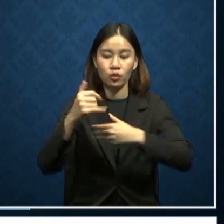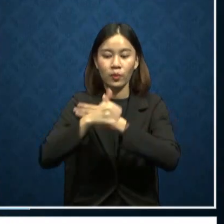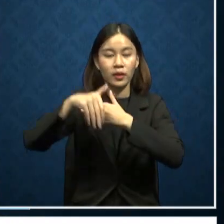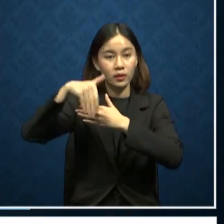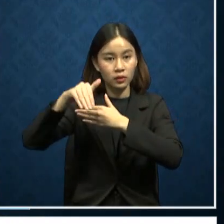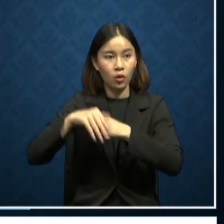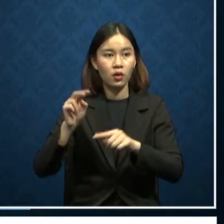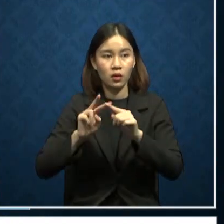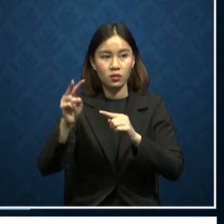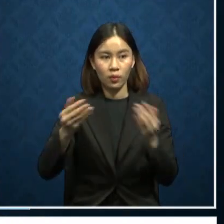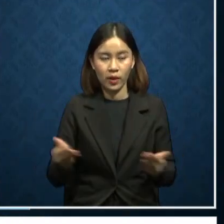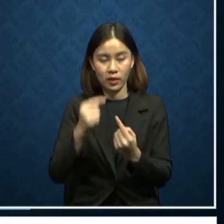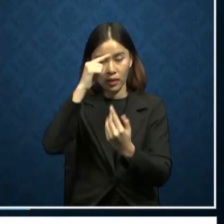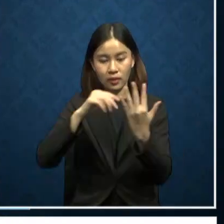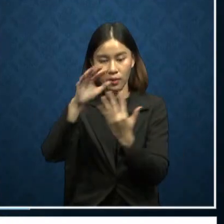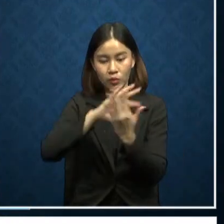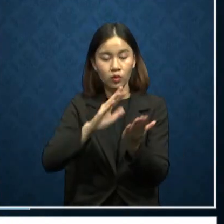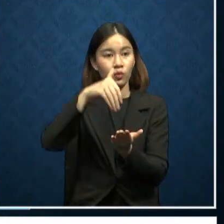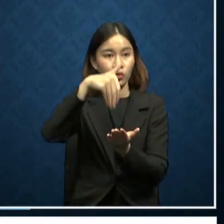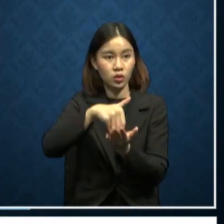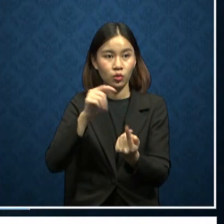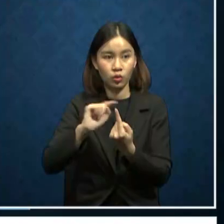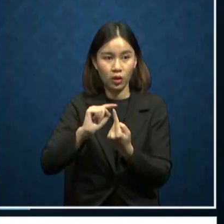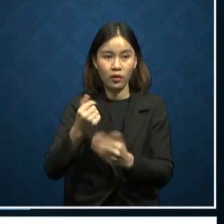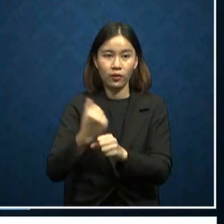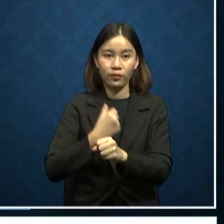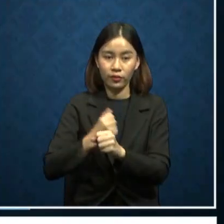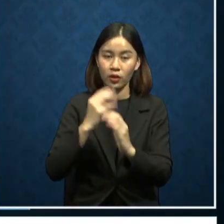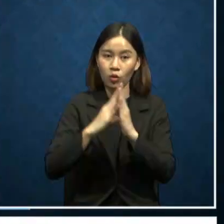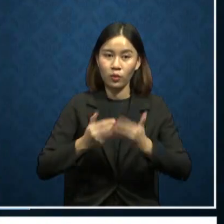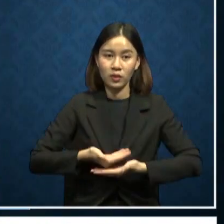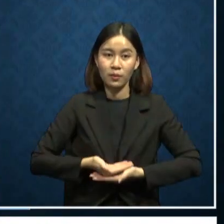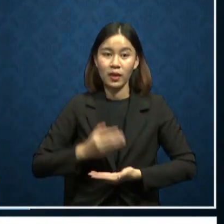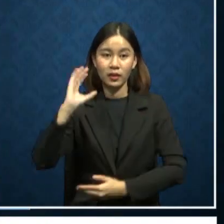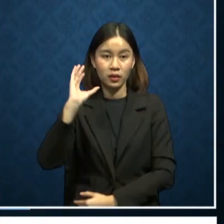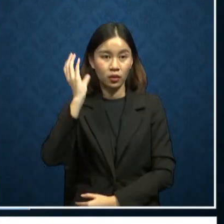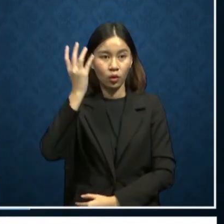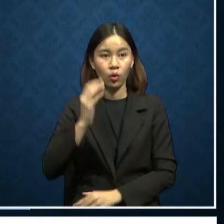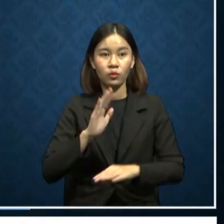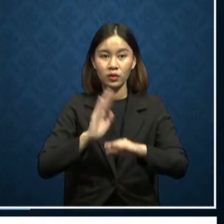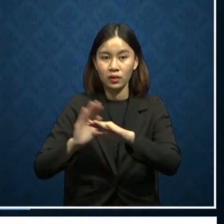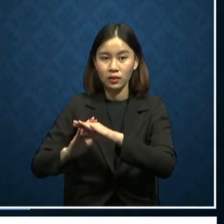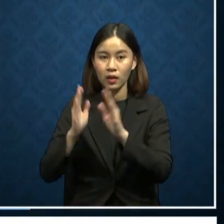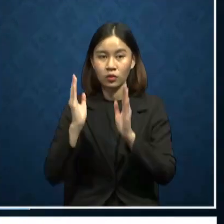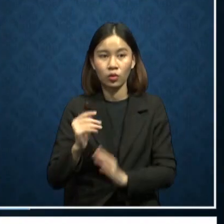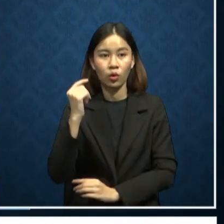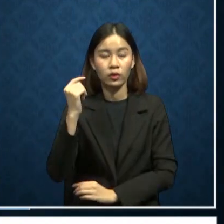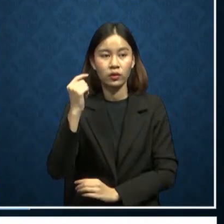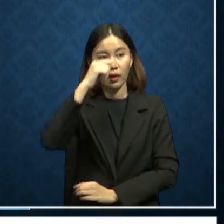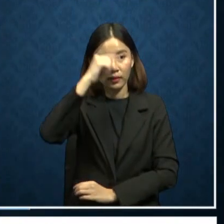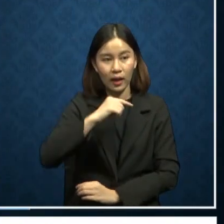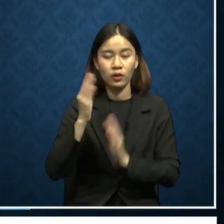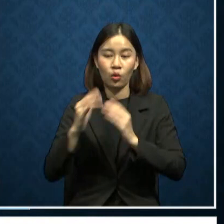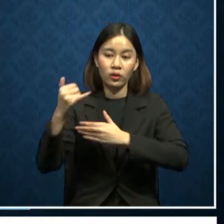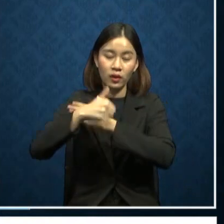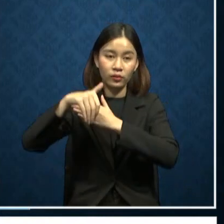ประเทศ 2ผลักดันที่เป็นให้ประเทศไทยเป็นศูนย์กลางการฝึกอบรมสมาธิโลกเพื่อดึงดูดให้ชาวไทยและชาว